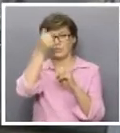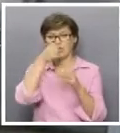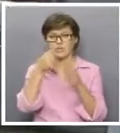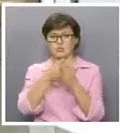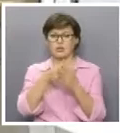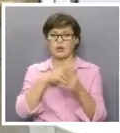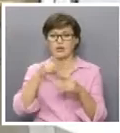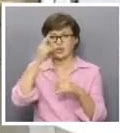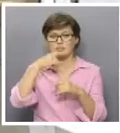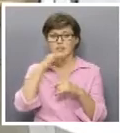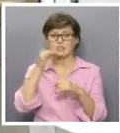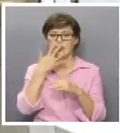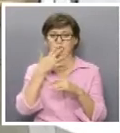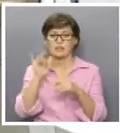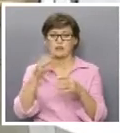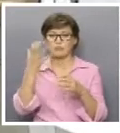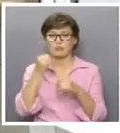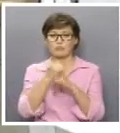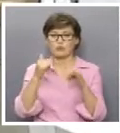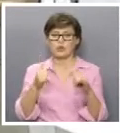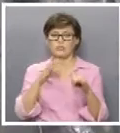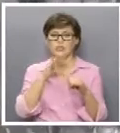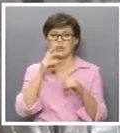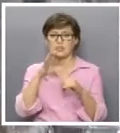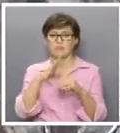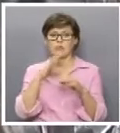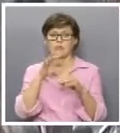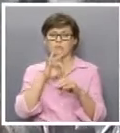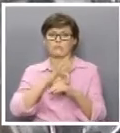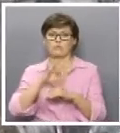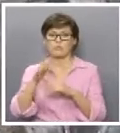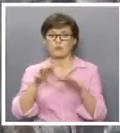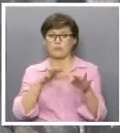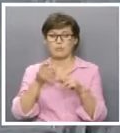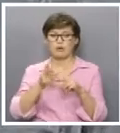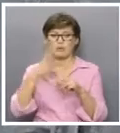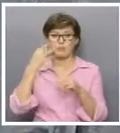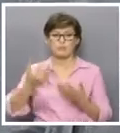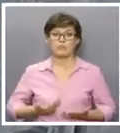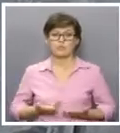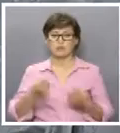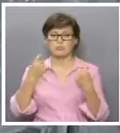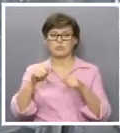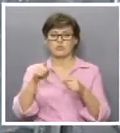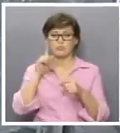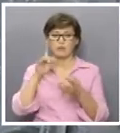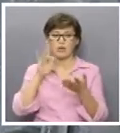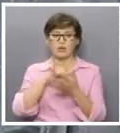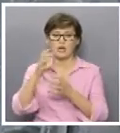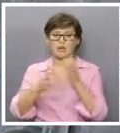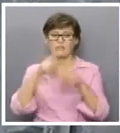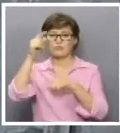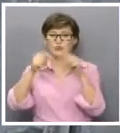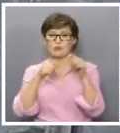елімізге отандық және шетелдік 500-ден астам стартапты тарту көзделген. Айта кетейік, Алматы өмір сүруге және бизнеске жайлы қала халықаралық